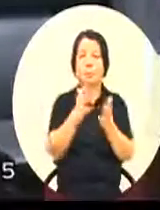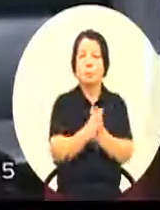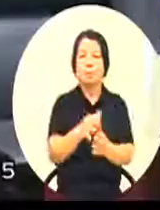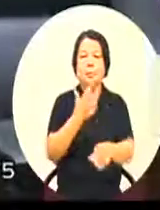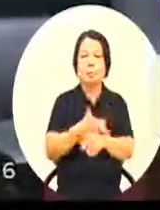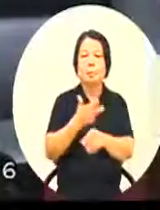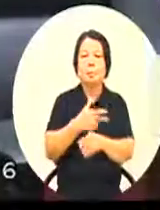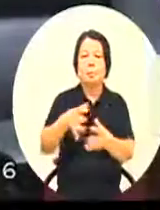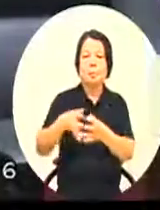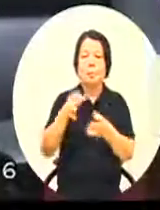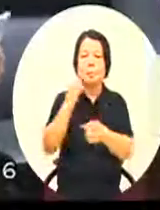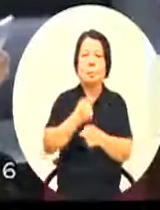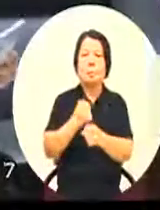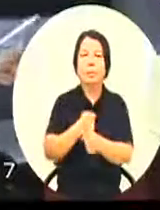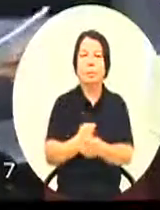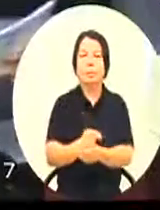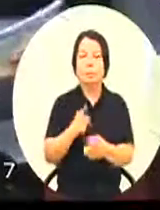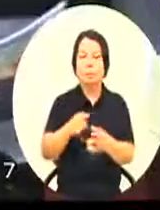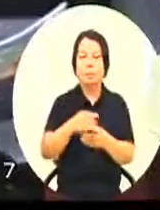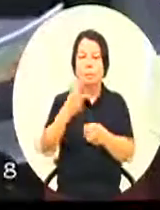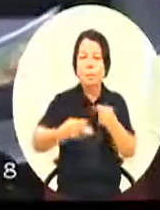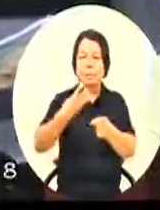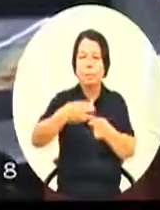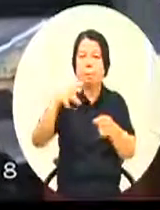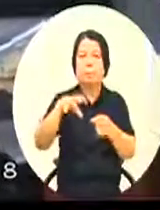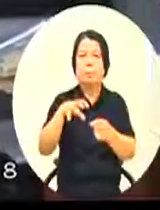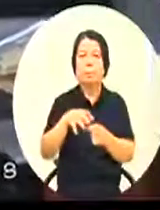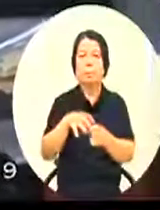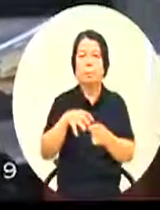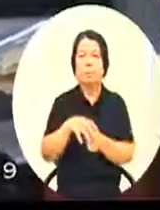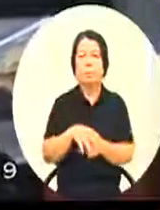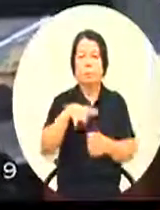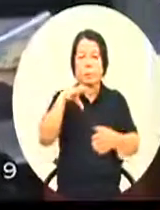从一间学校，我们在三年内我看扩张到